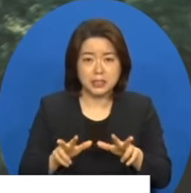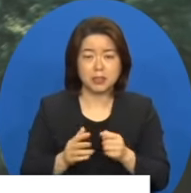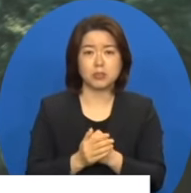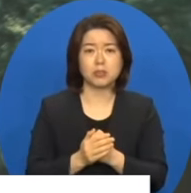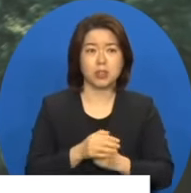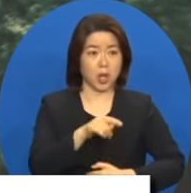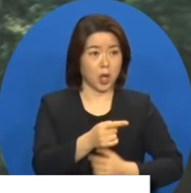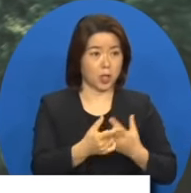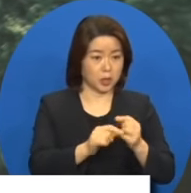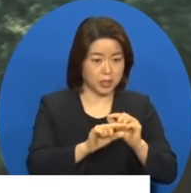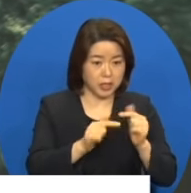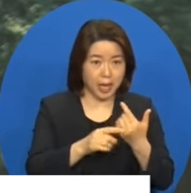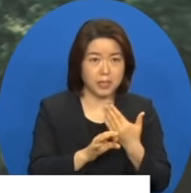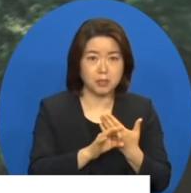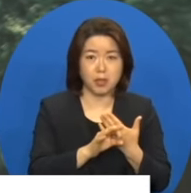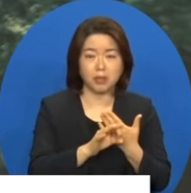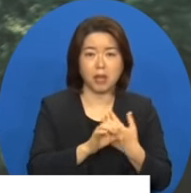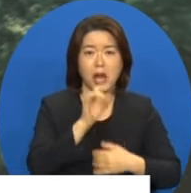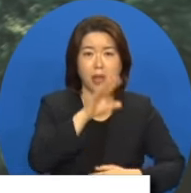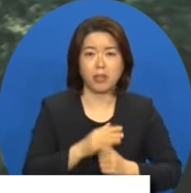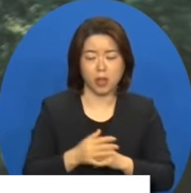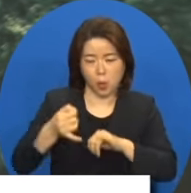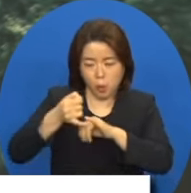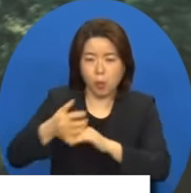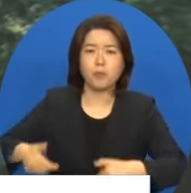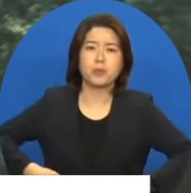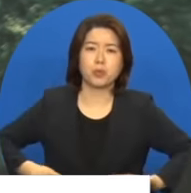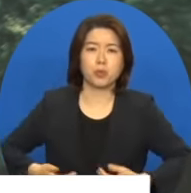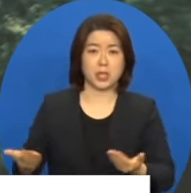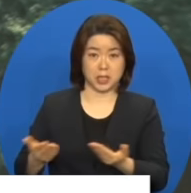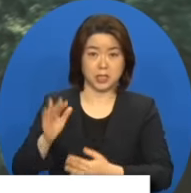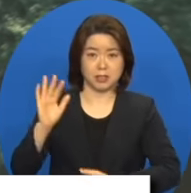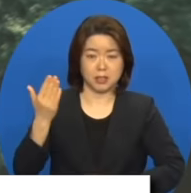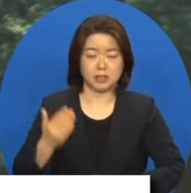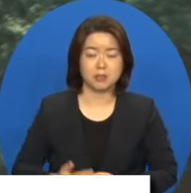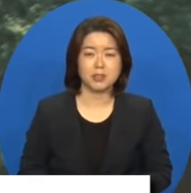그러지 않으면 안 되는 상황이 되어버렸잖아요.